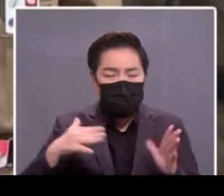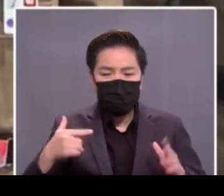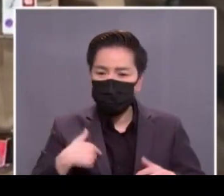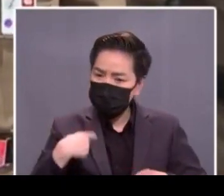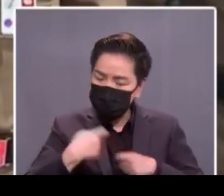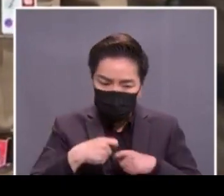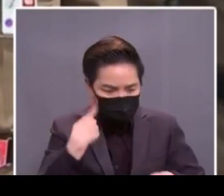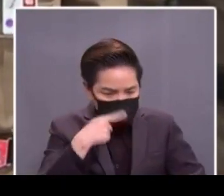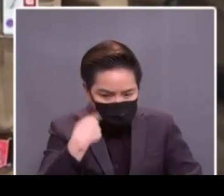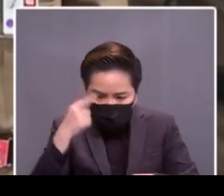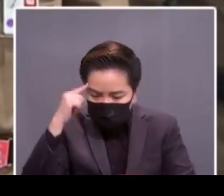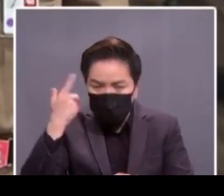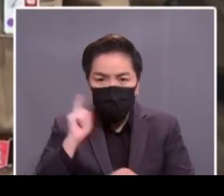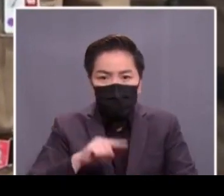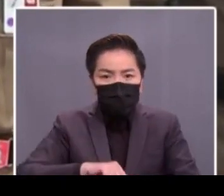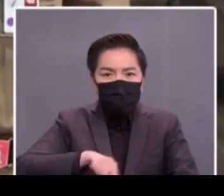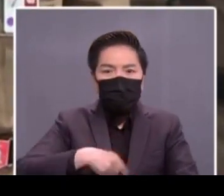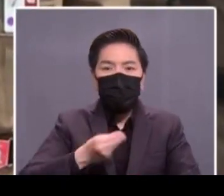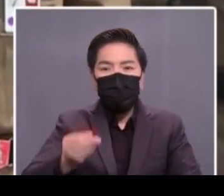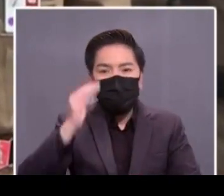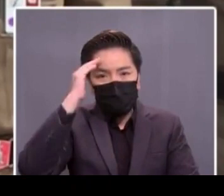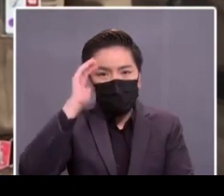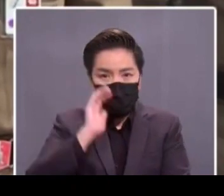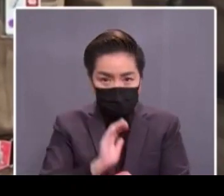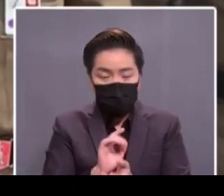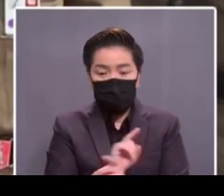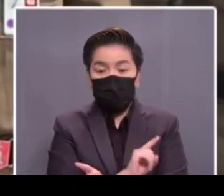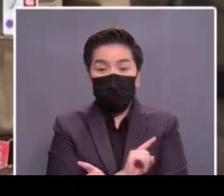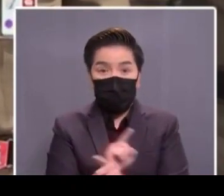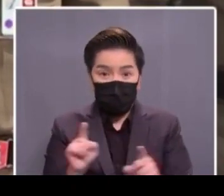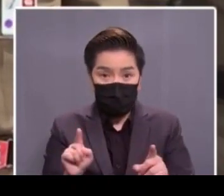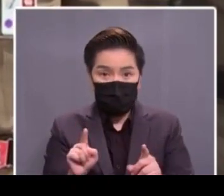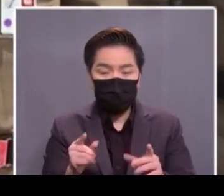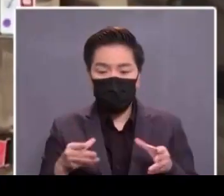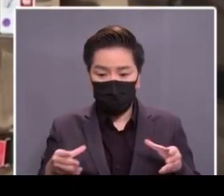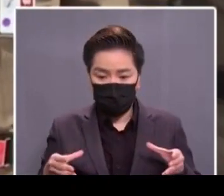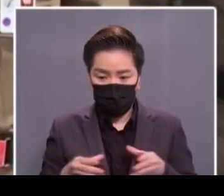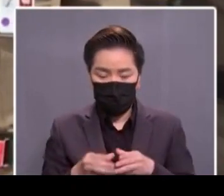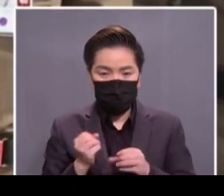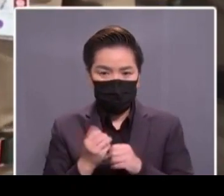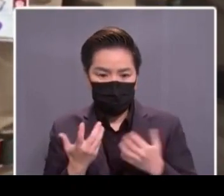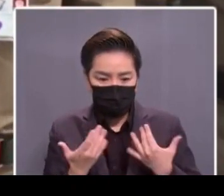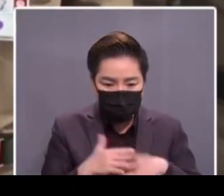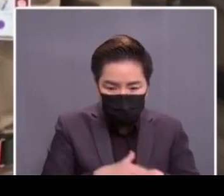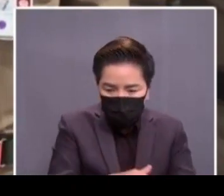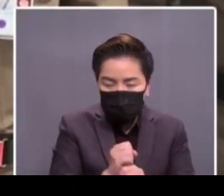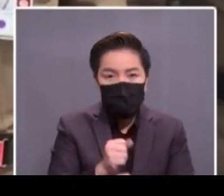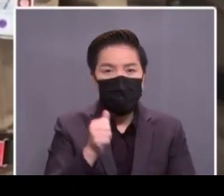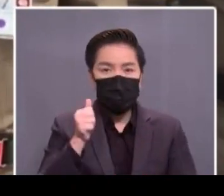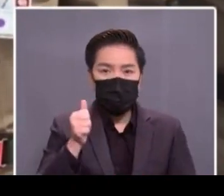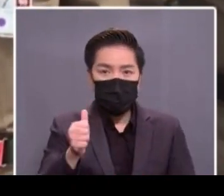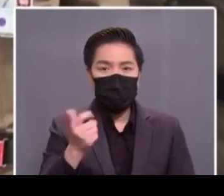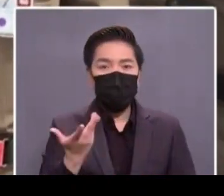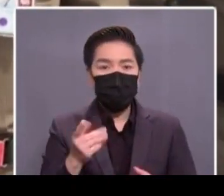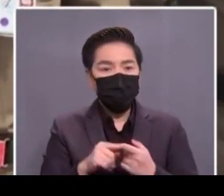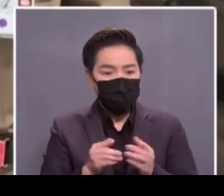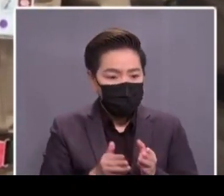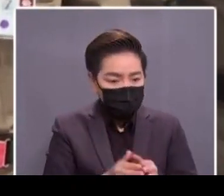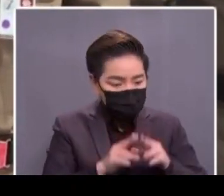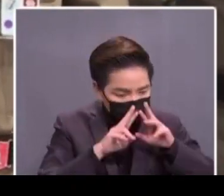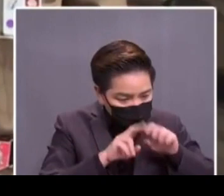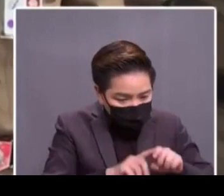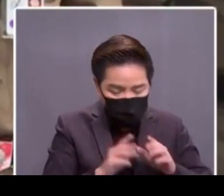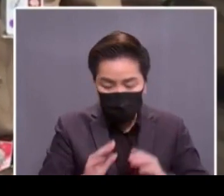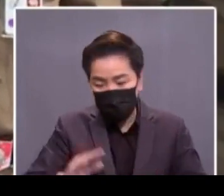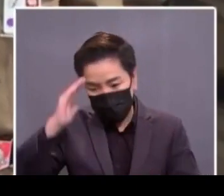ลำบากใจก็ต้องให้เวลาคุณตำรวจแต่เนื่องจากว่าทีมงานประสานกันดีนะคะทั้งฝ่ายสืบสว